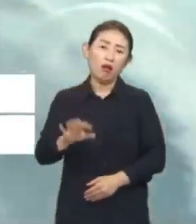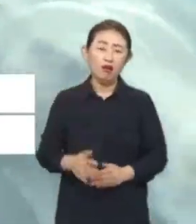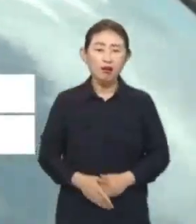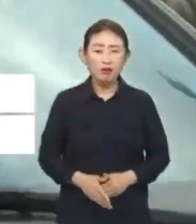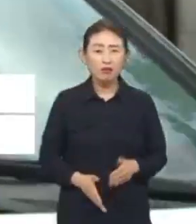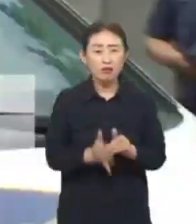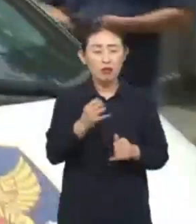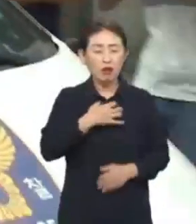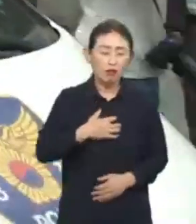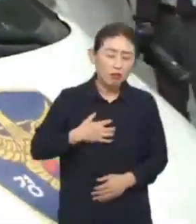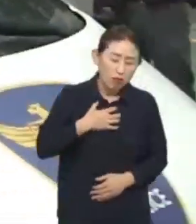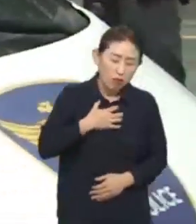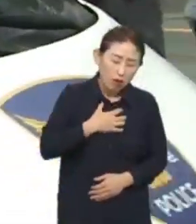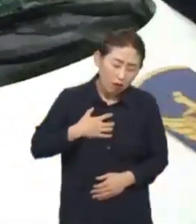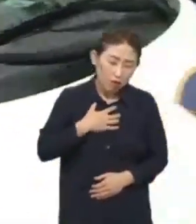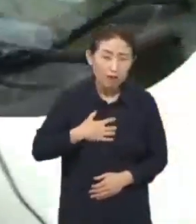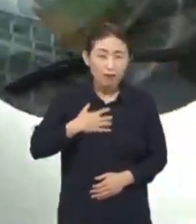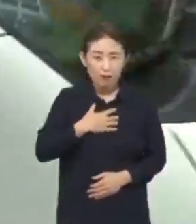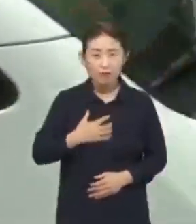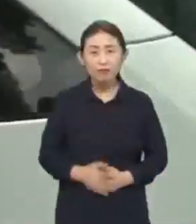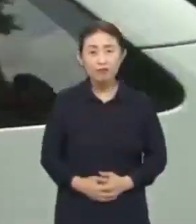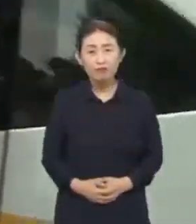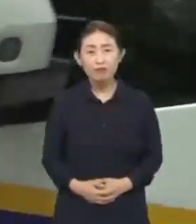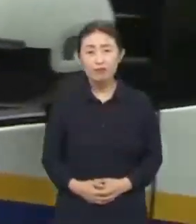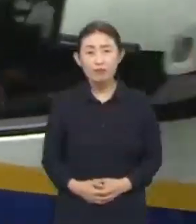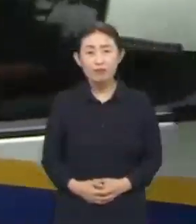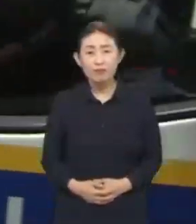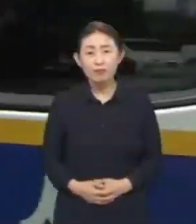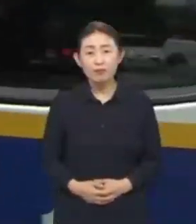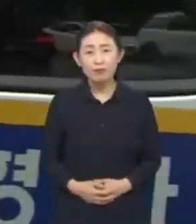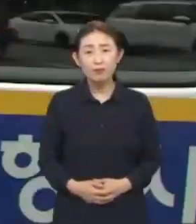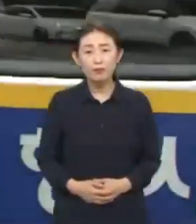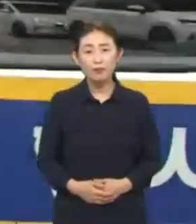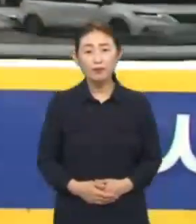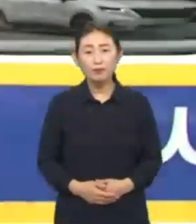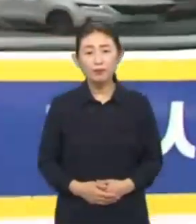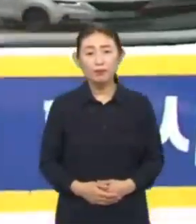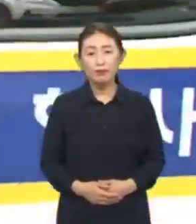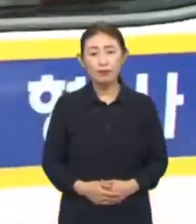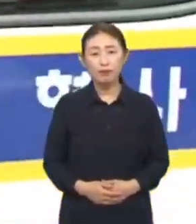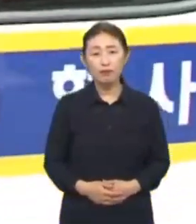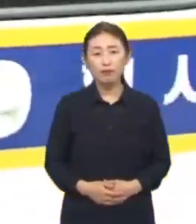시민들의 불안감은 커질 수밖에 없습니다. TJB 조형준입니다.